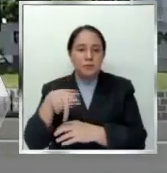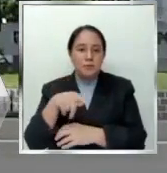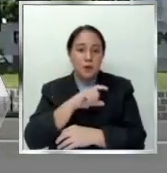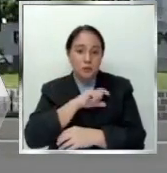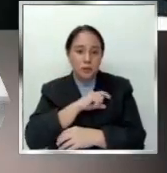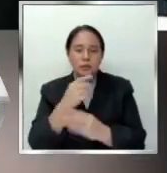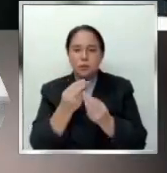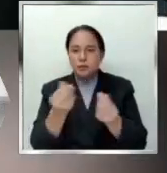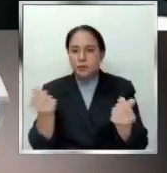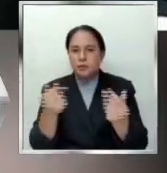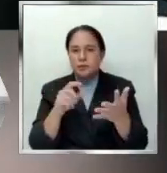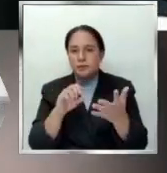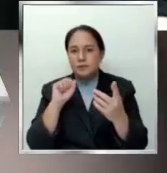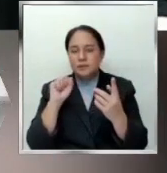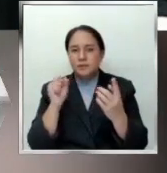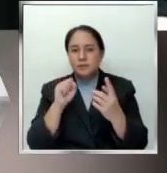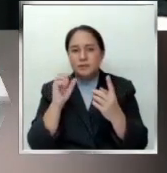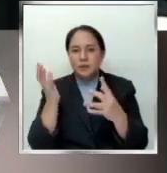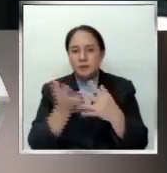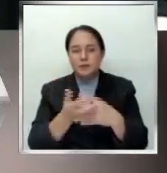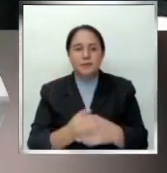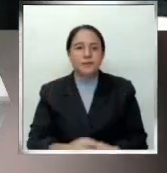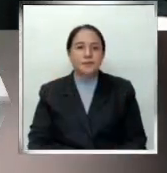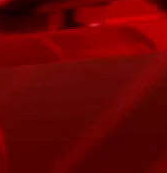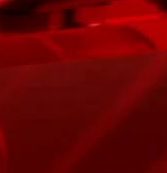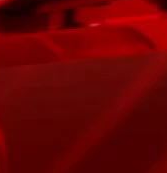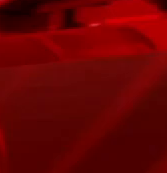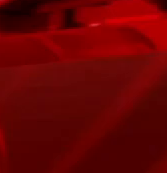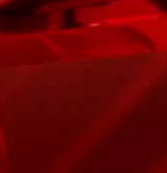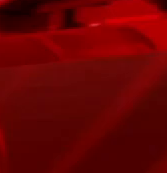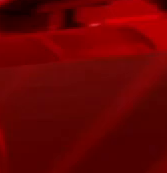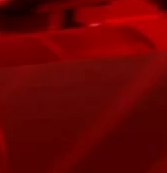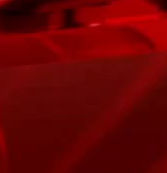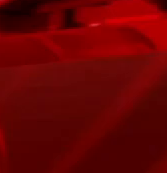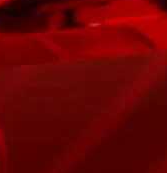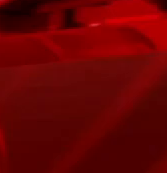ng mga kaso. Nico Wahe, Nakatutok, 24 oras.